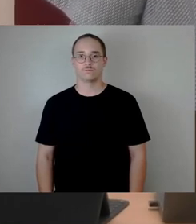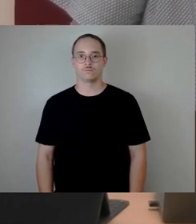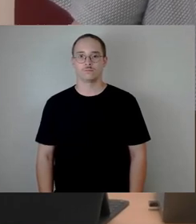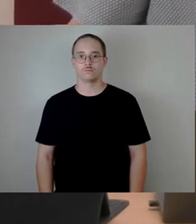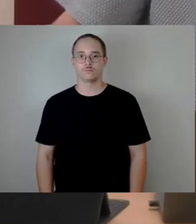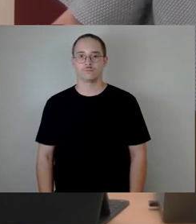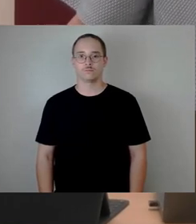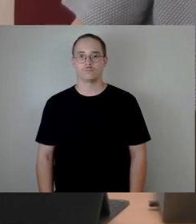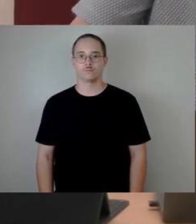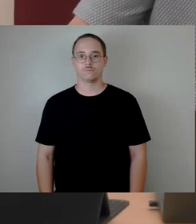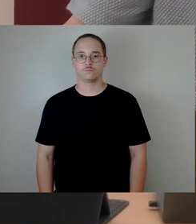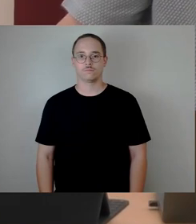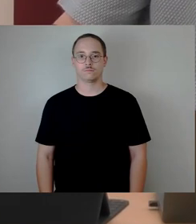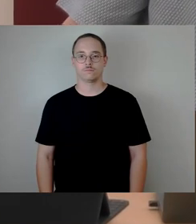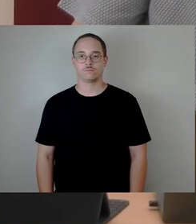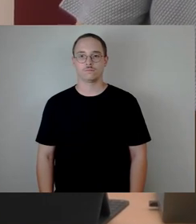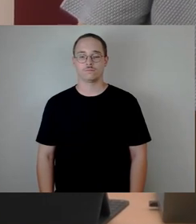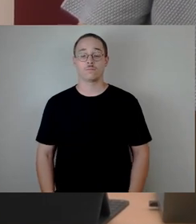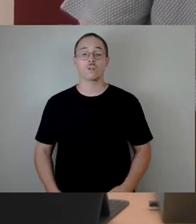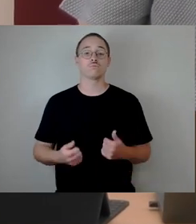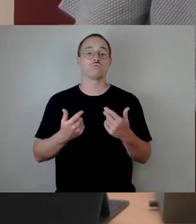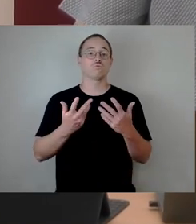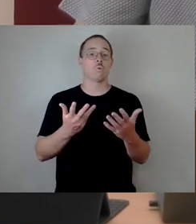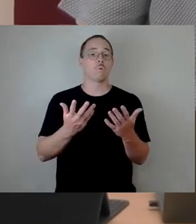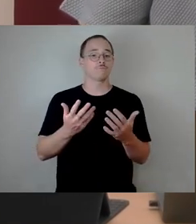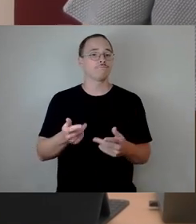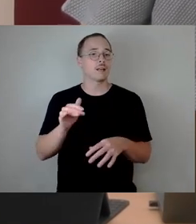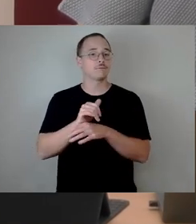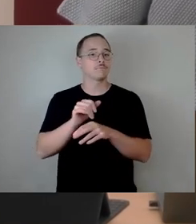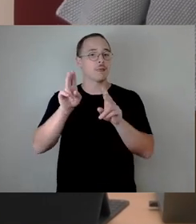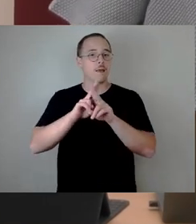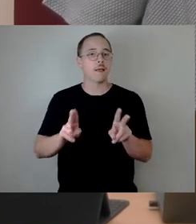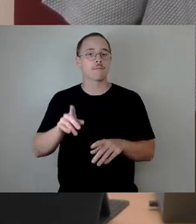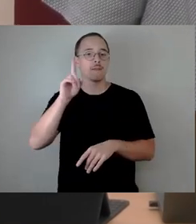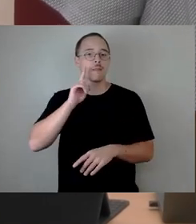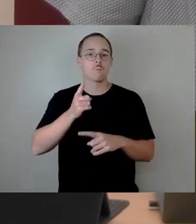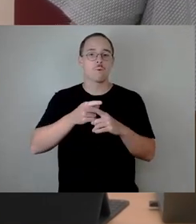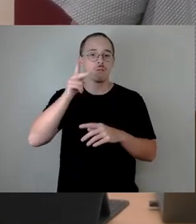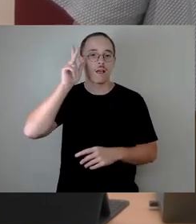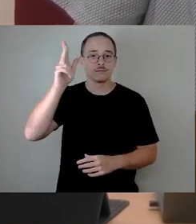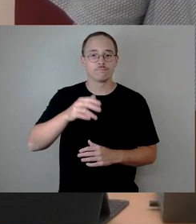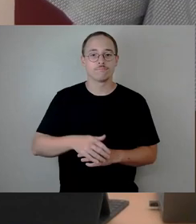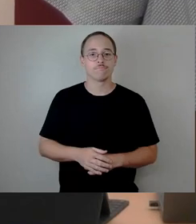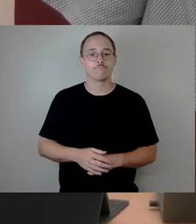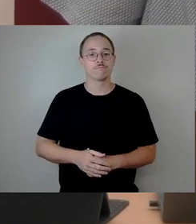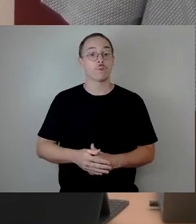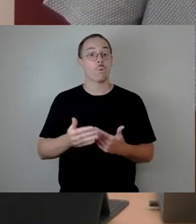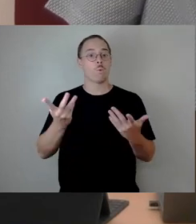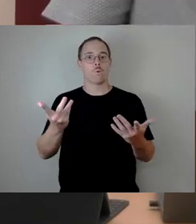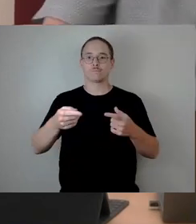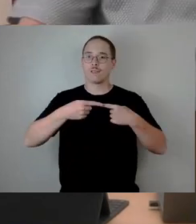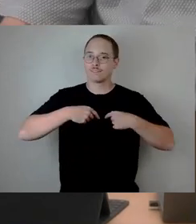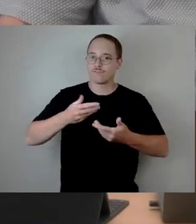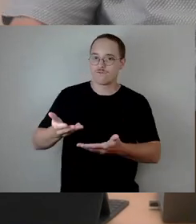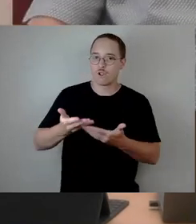ordnungsgemäße Ladung und die Beschlussfähigkeit fest. Bereits vor einigen Minuten hatten sich 50 Mitglieder des Stadtrates eingetragen gehabt. Ich weise Sie